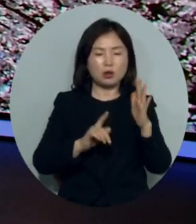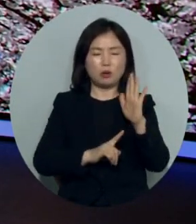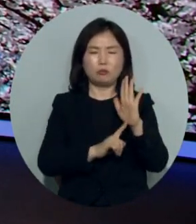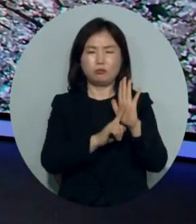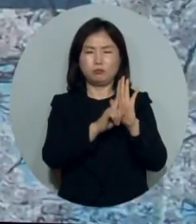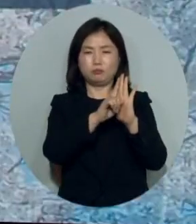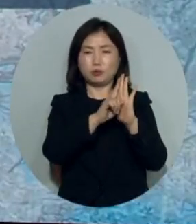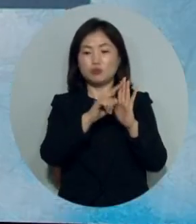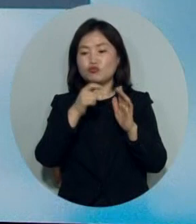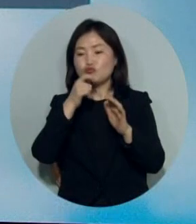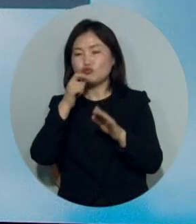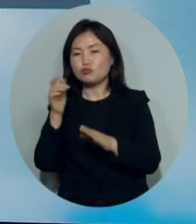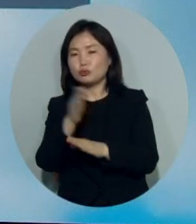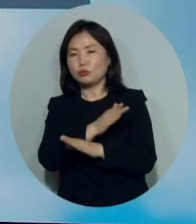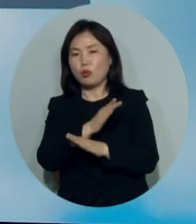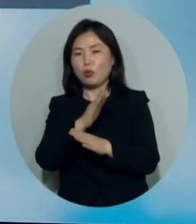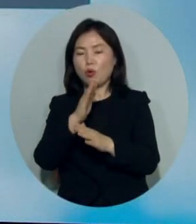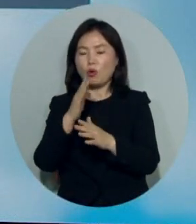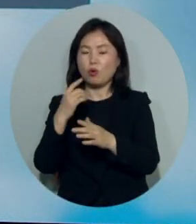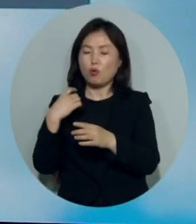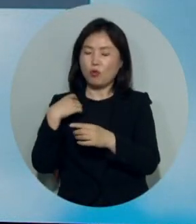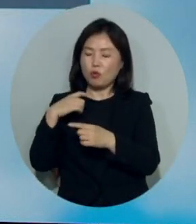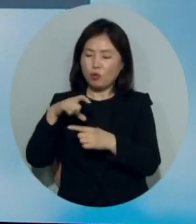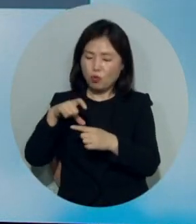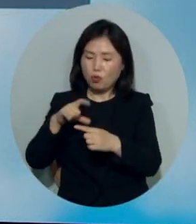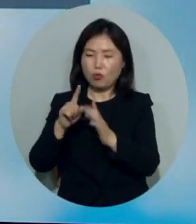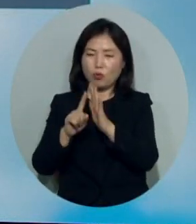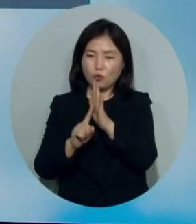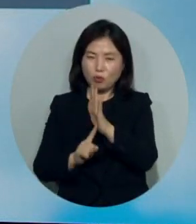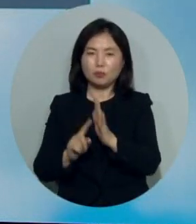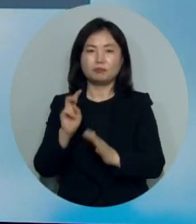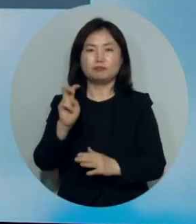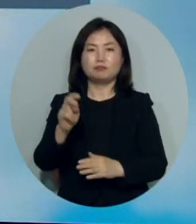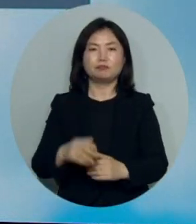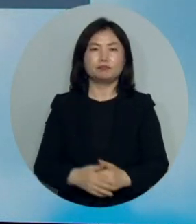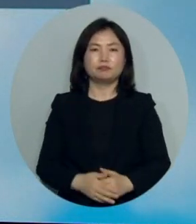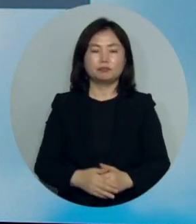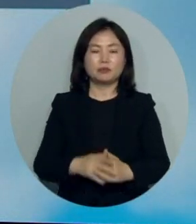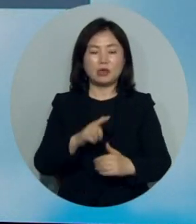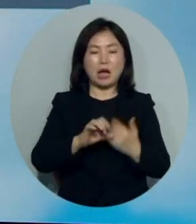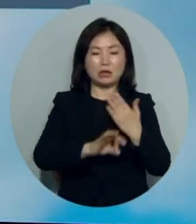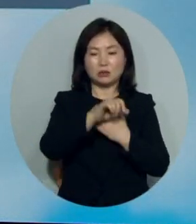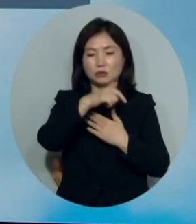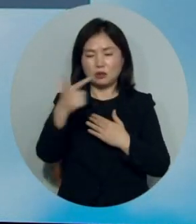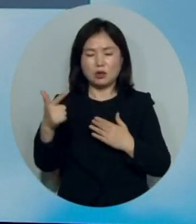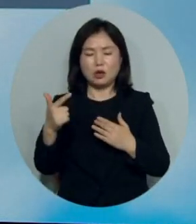현상을 보이다 수요일부터 차차 평년 기온을 되찾을 것으로 전망됩니다. 큰 일교차